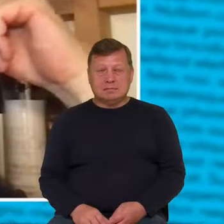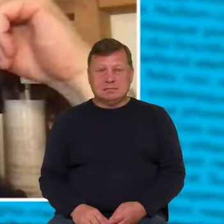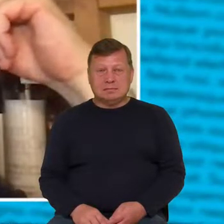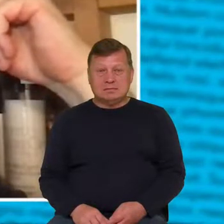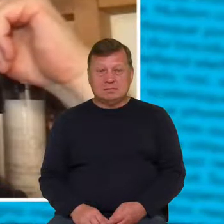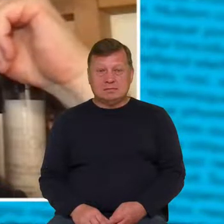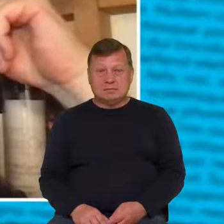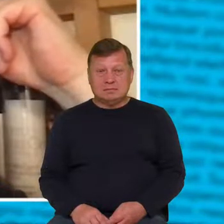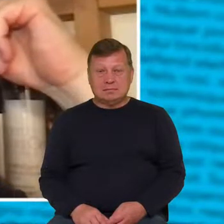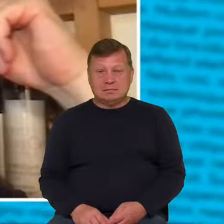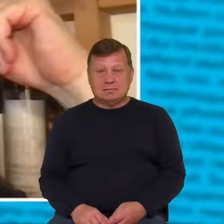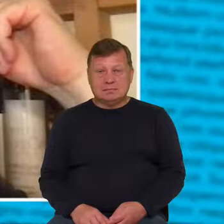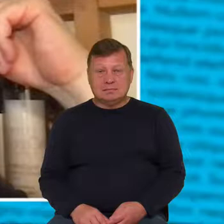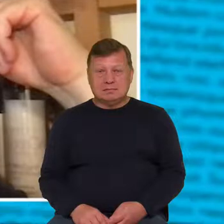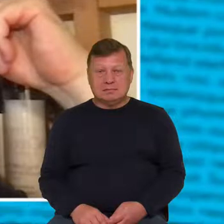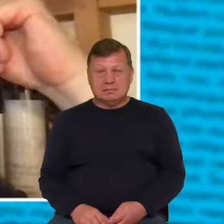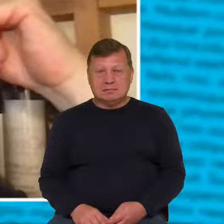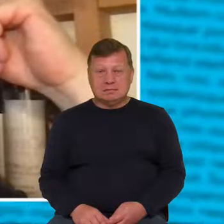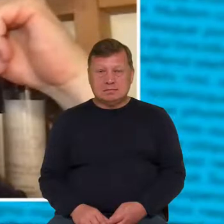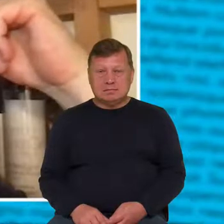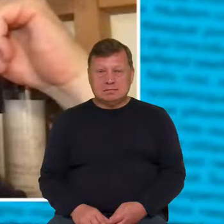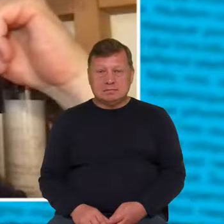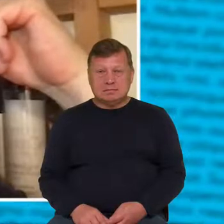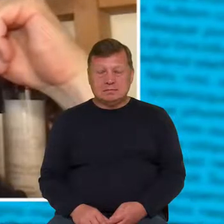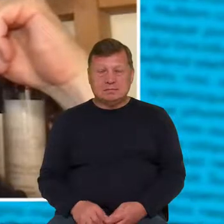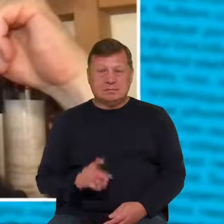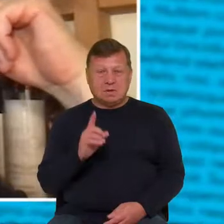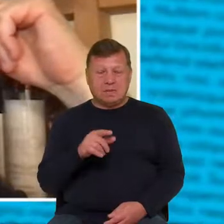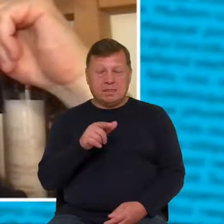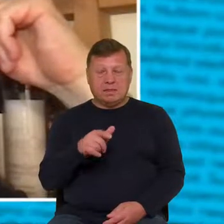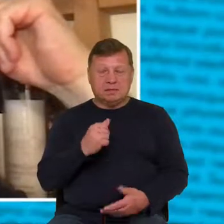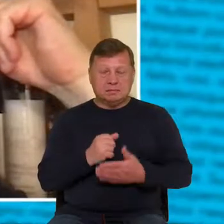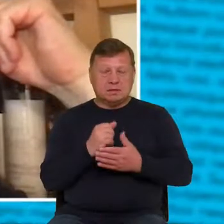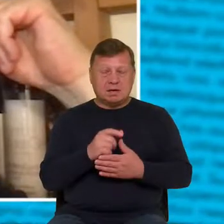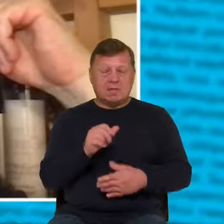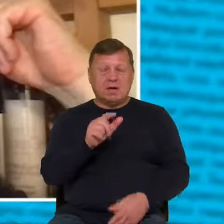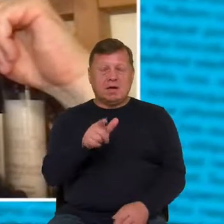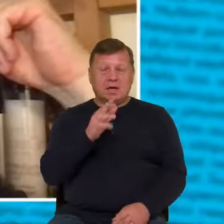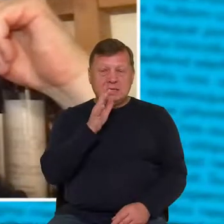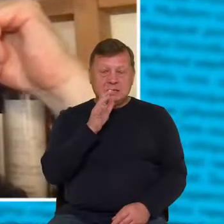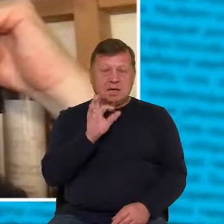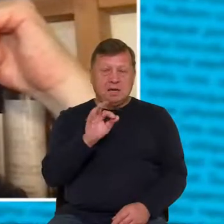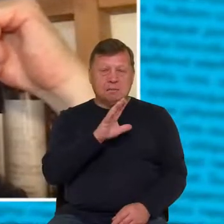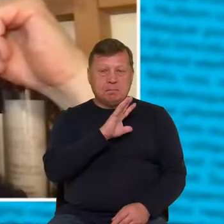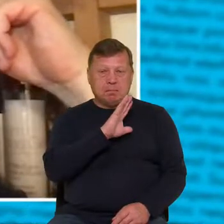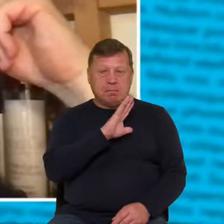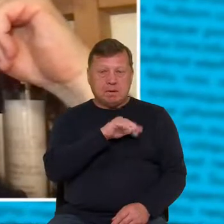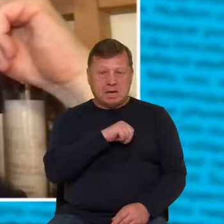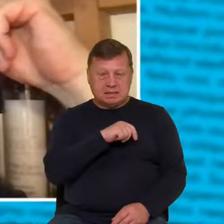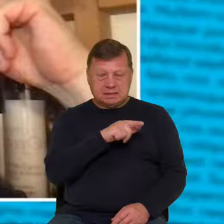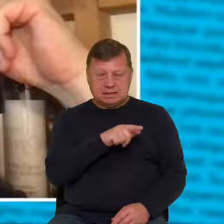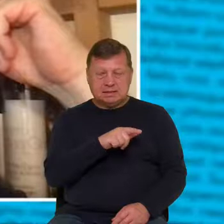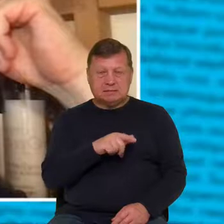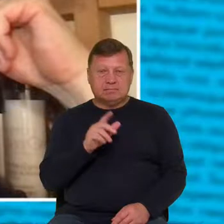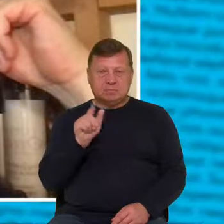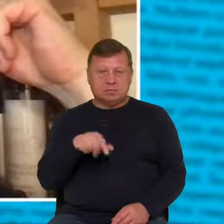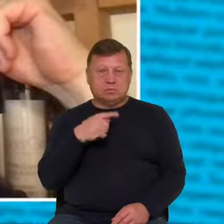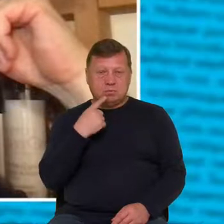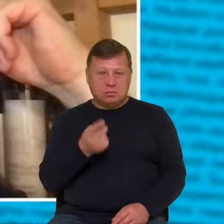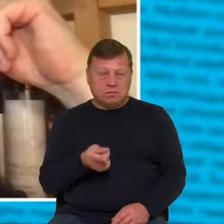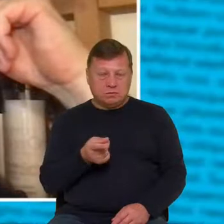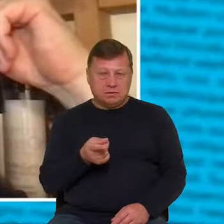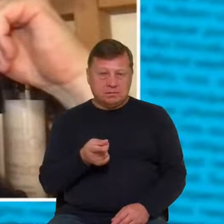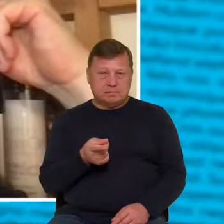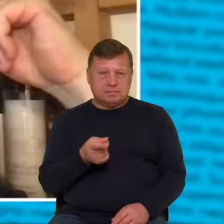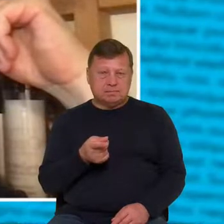Jedna z kwestii do Izraelu i Palestyny, i tu muszę przyznać, muszę się przyznać, że po